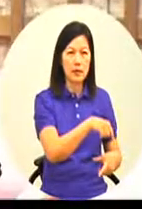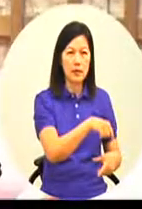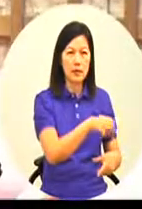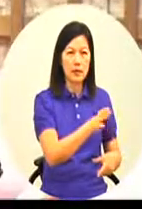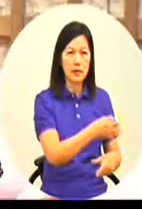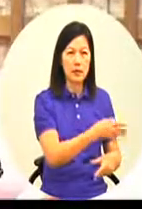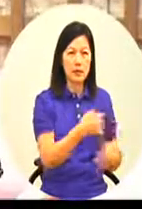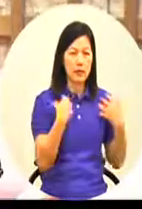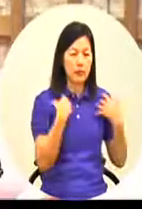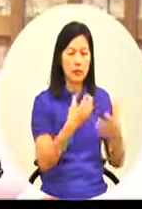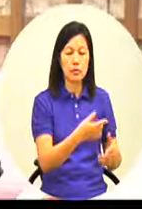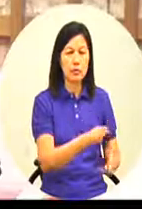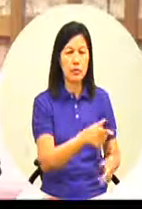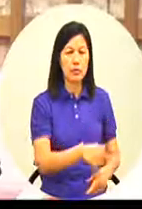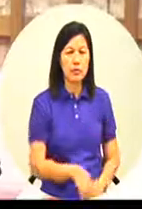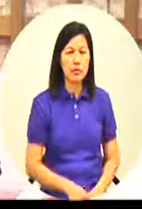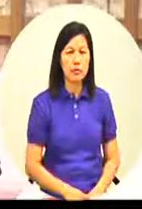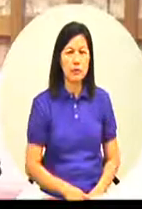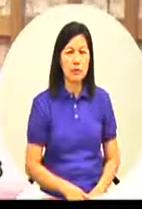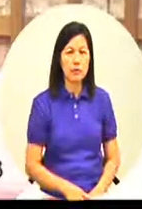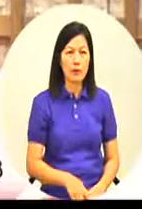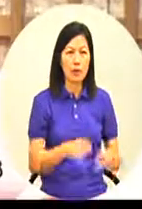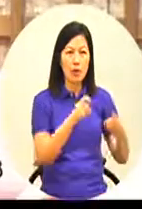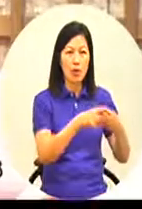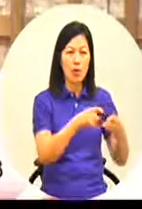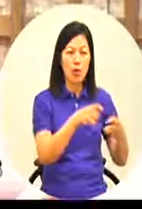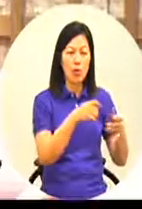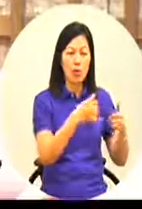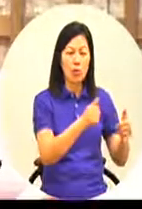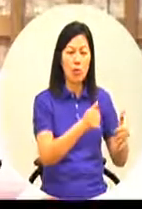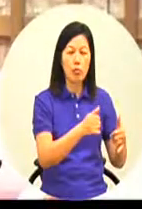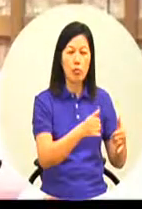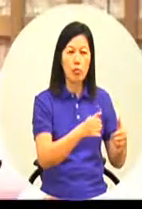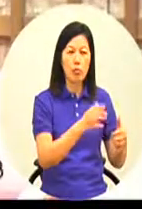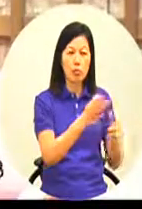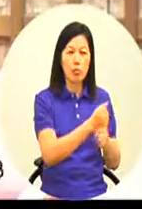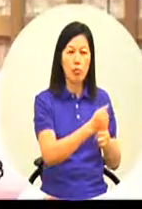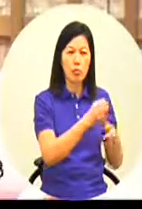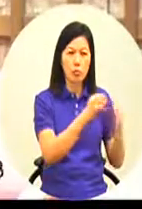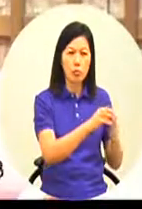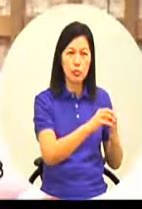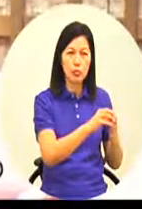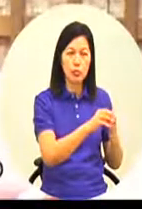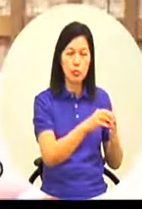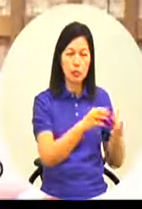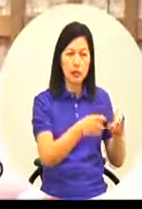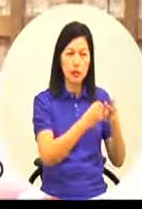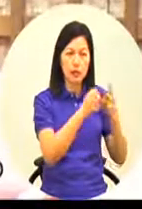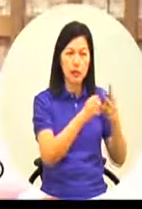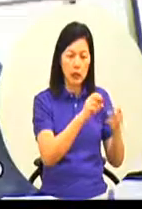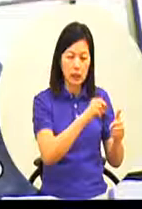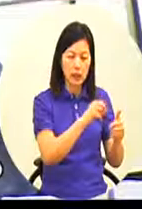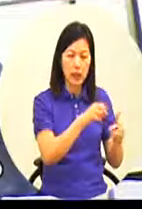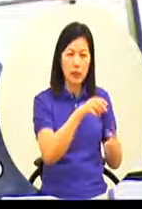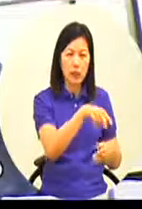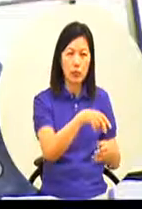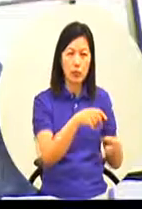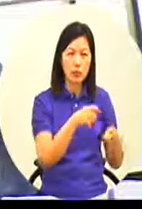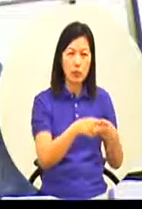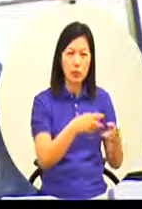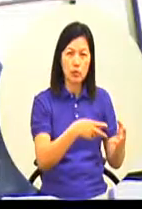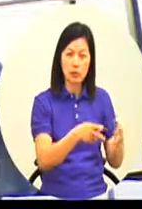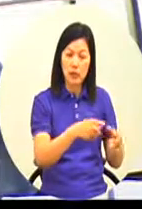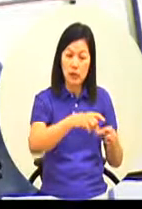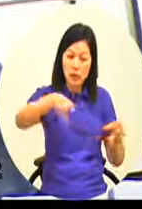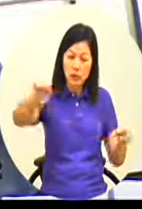第省就是公路总局第三养护工程处。 哦，所以它一条道路，它